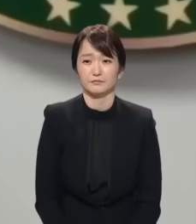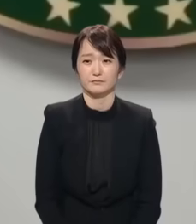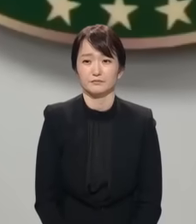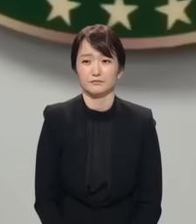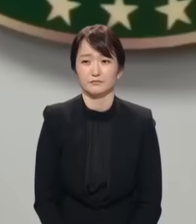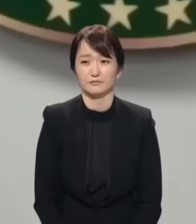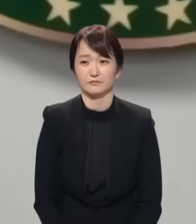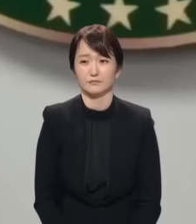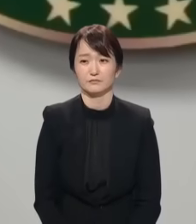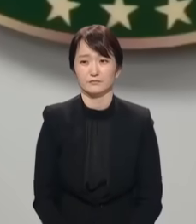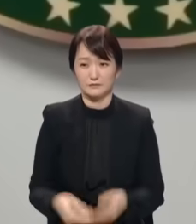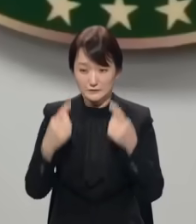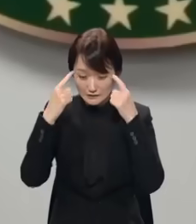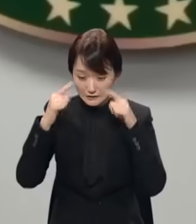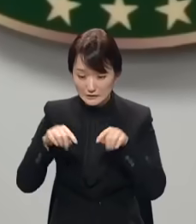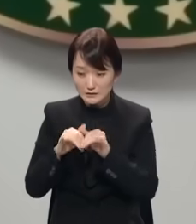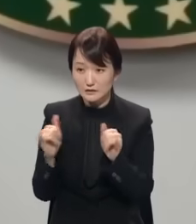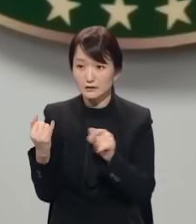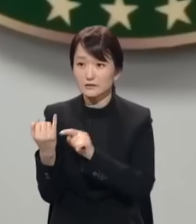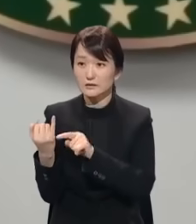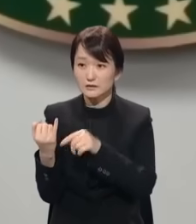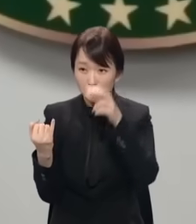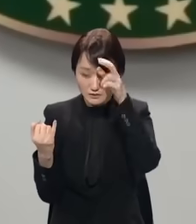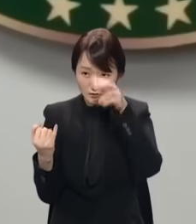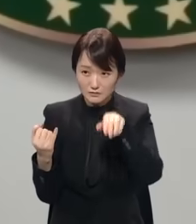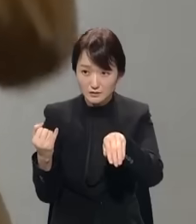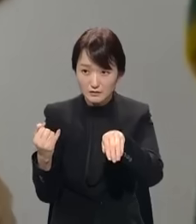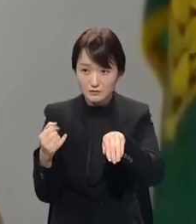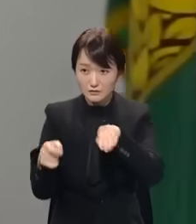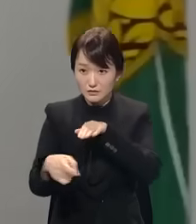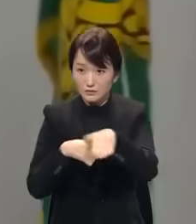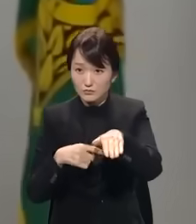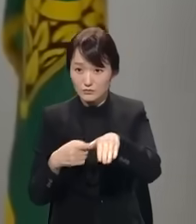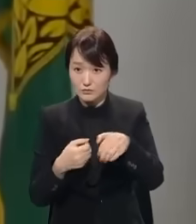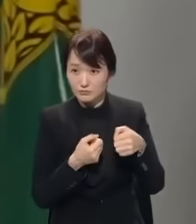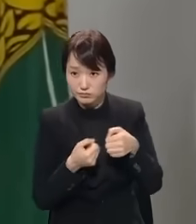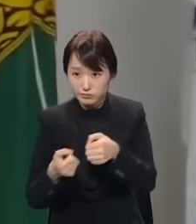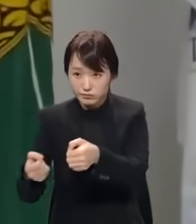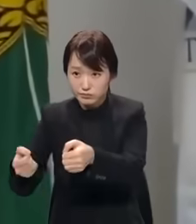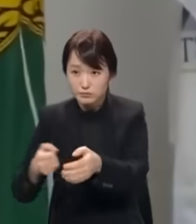This moron stole a police vehicle and killed two human beings. This